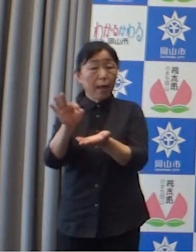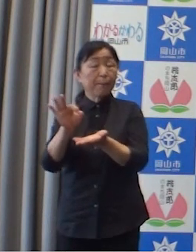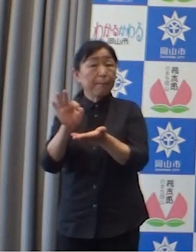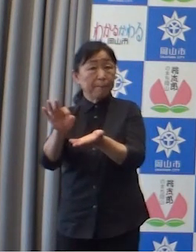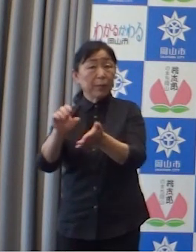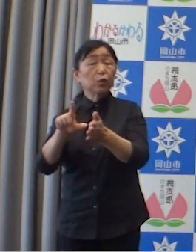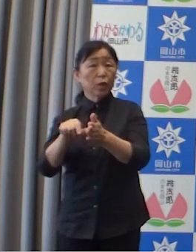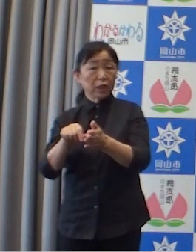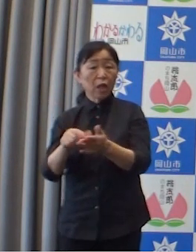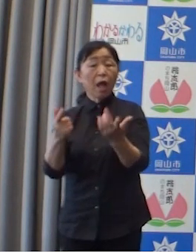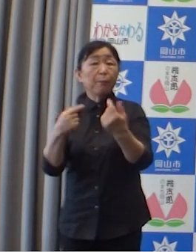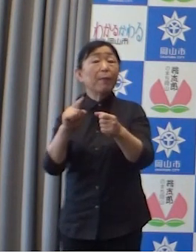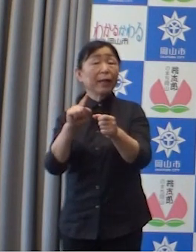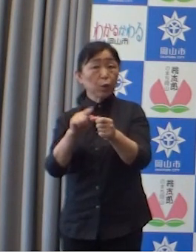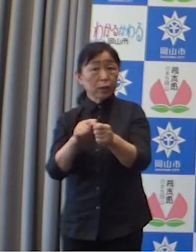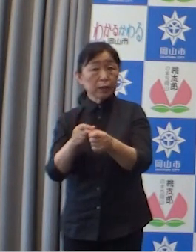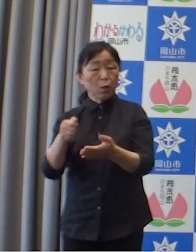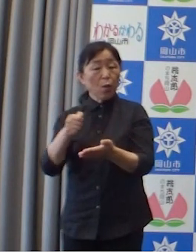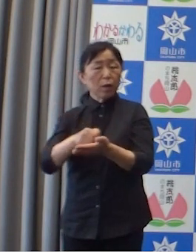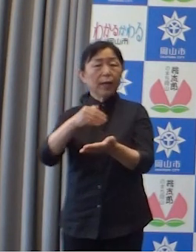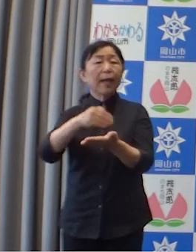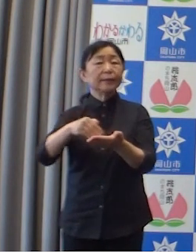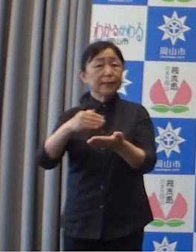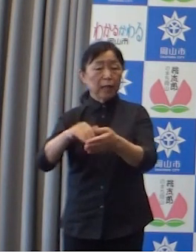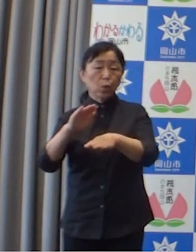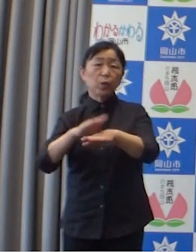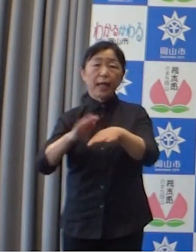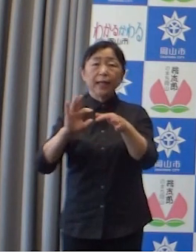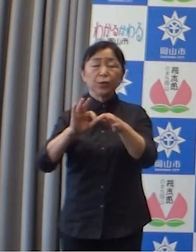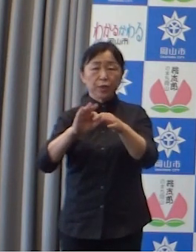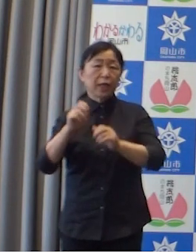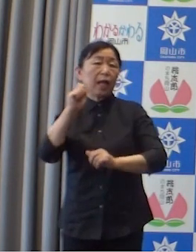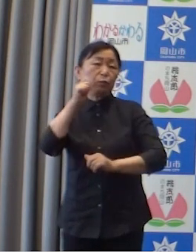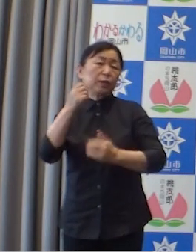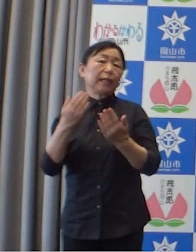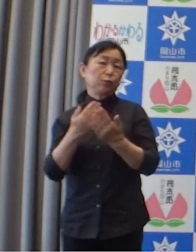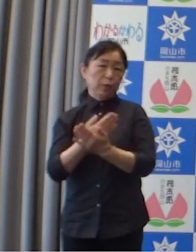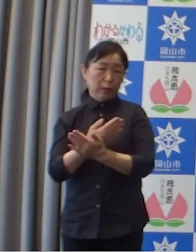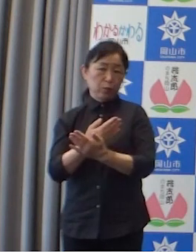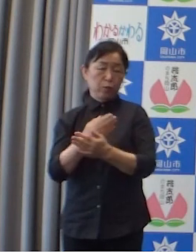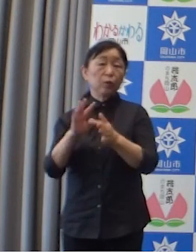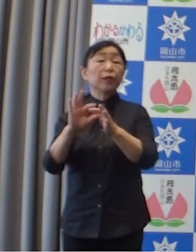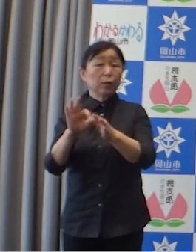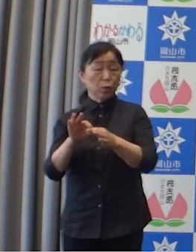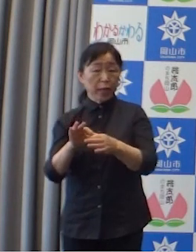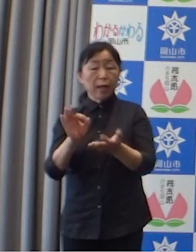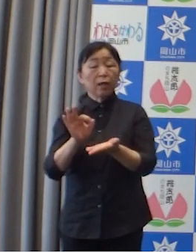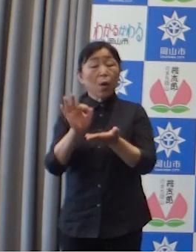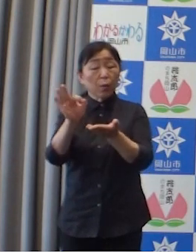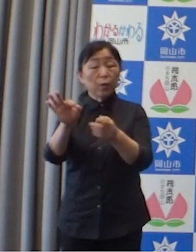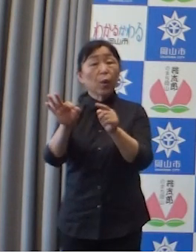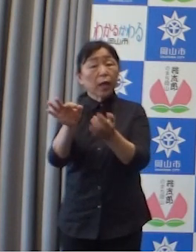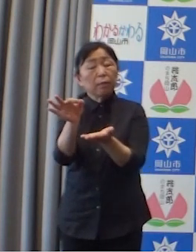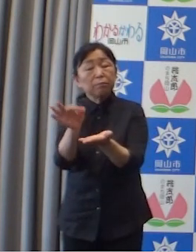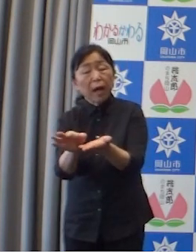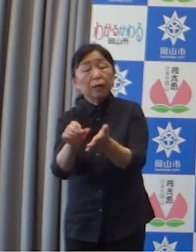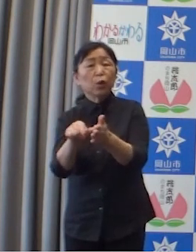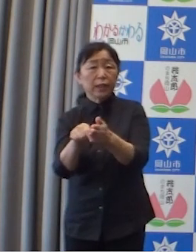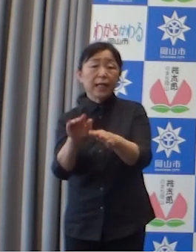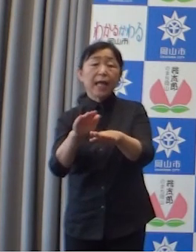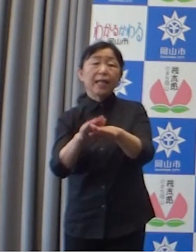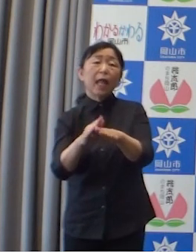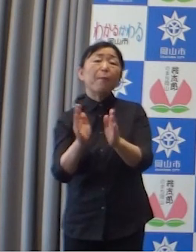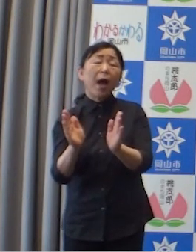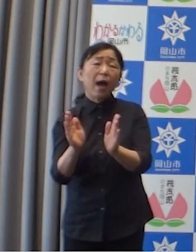毎年の決算とかでいろいろ手続きがややこしくなるので、まあ、出資した額が小さすぎると手間がか